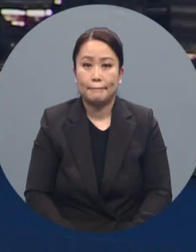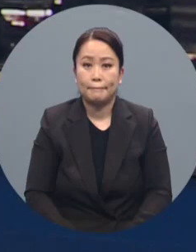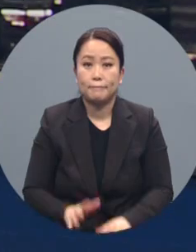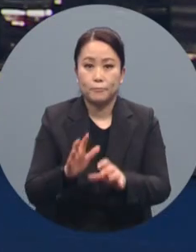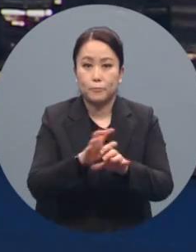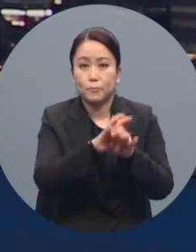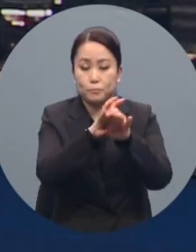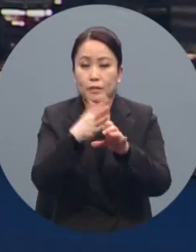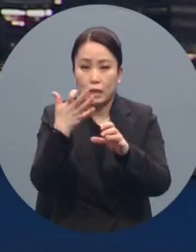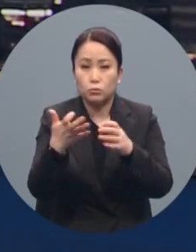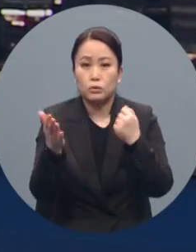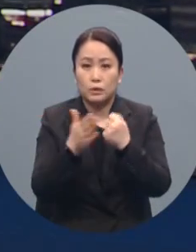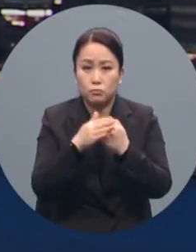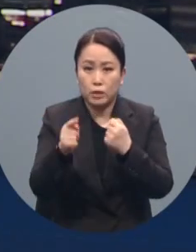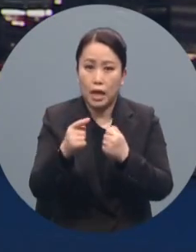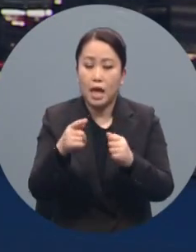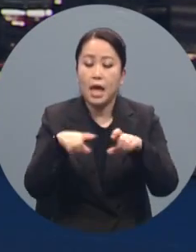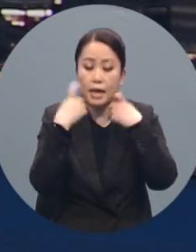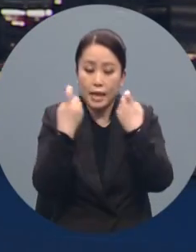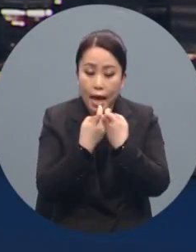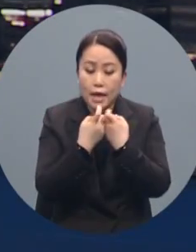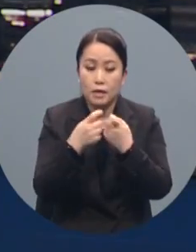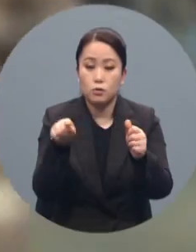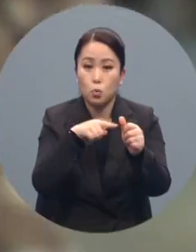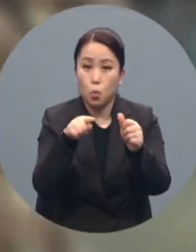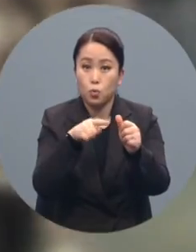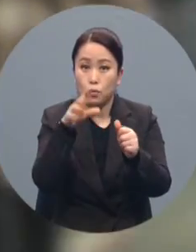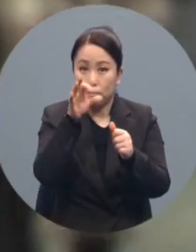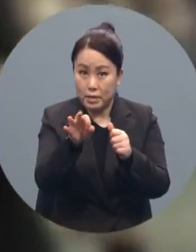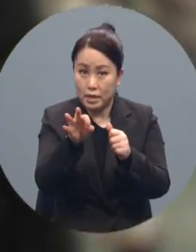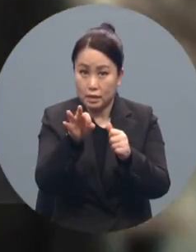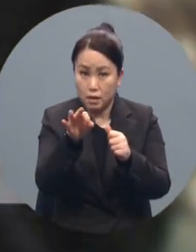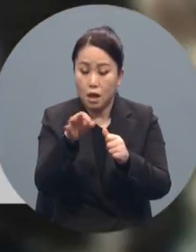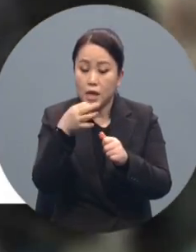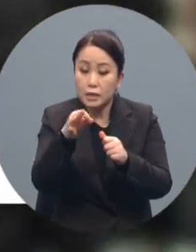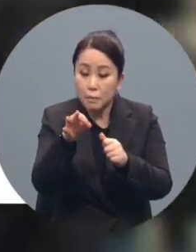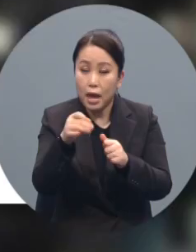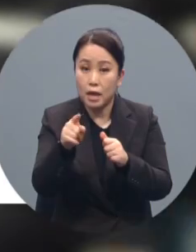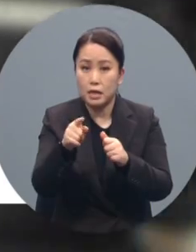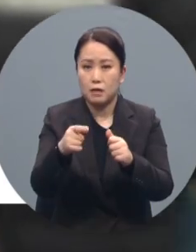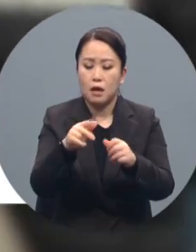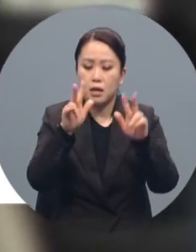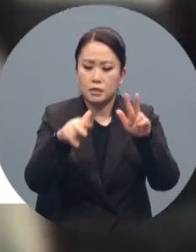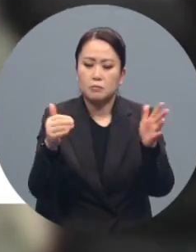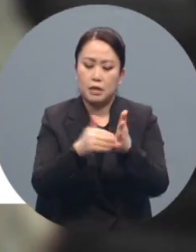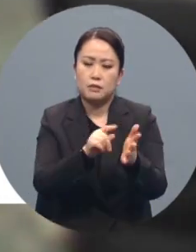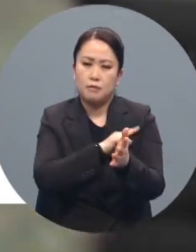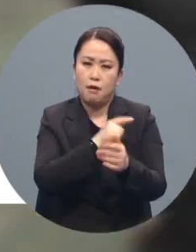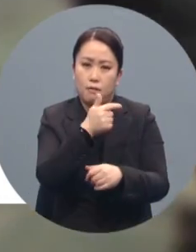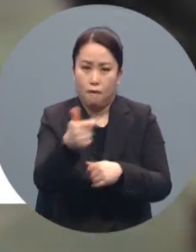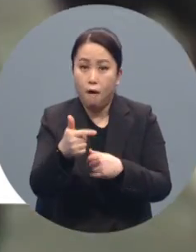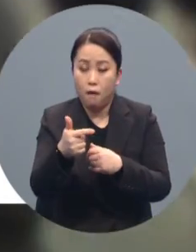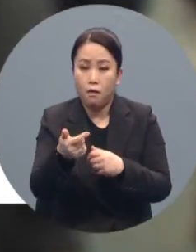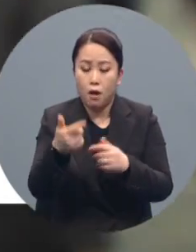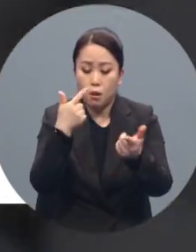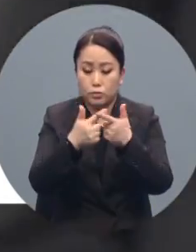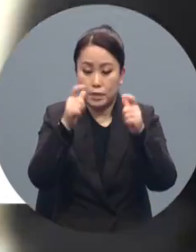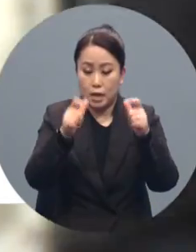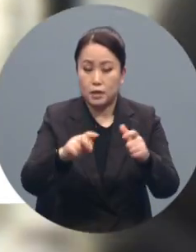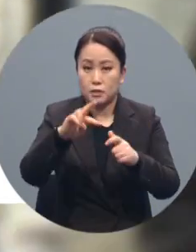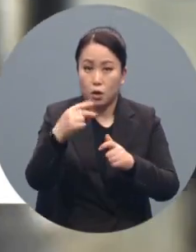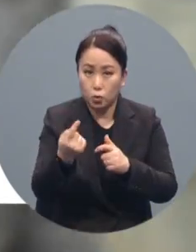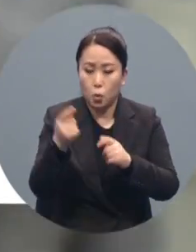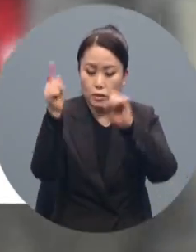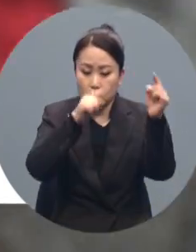코론 알구 소개 지난해 사교육비 규모가 역대 최대를 기록한 가운데 부산도 사교육비 지출이